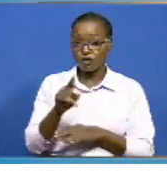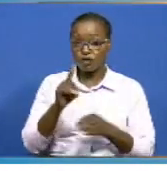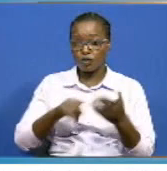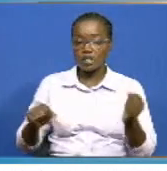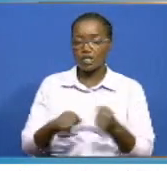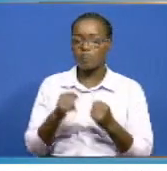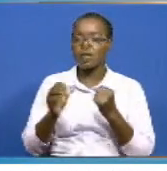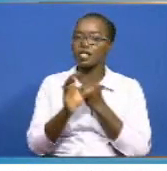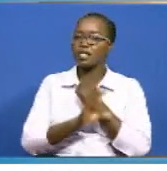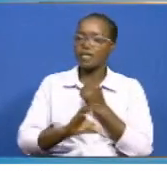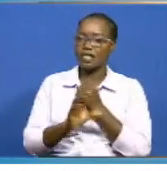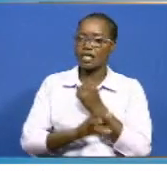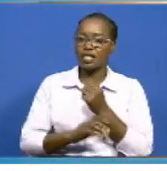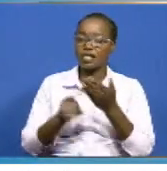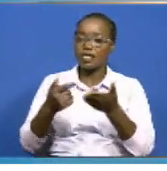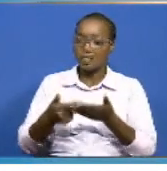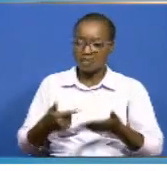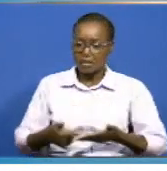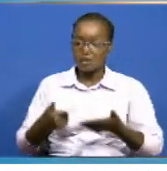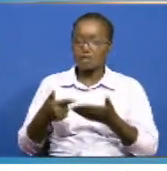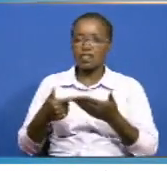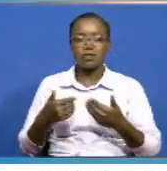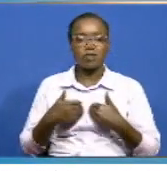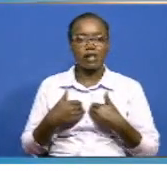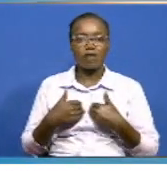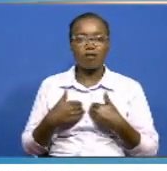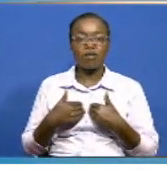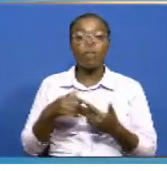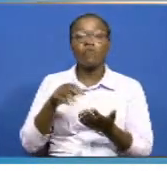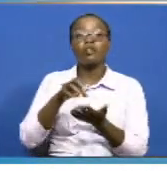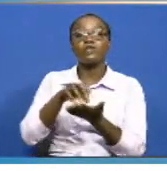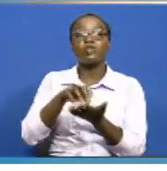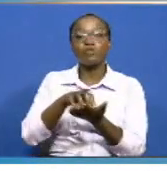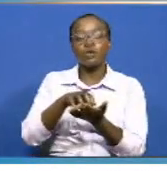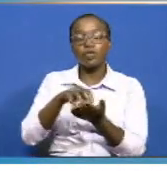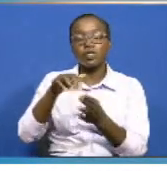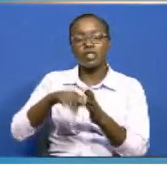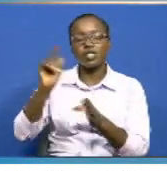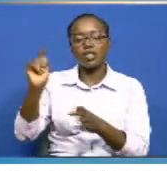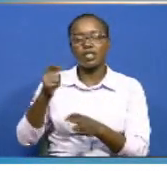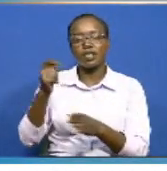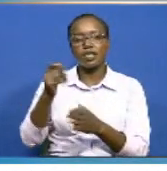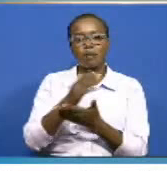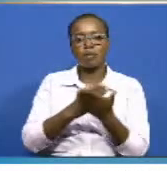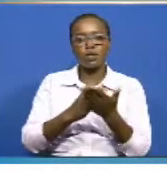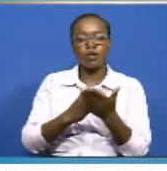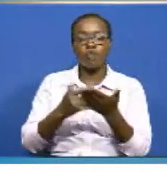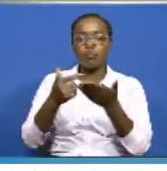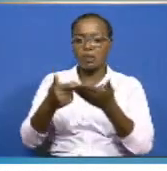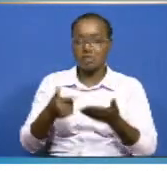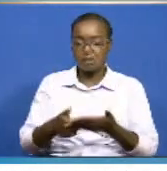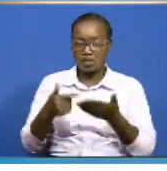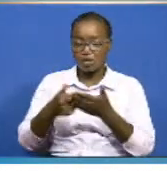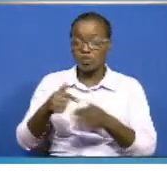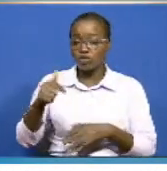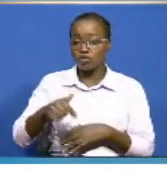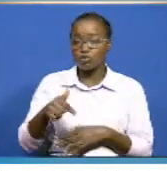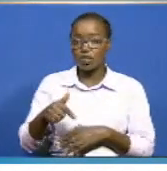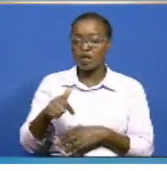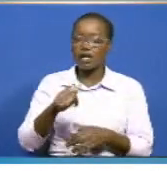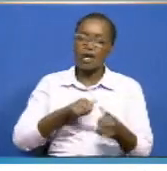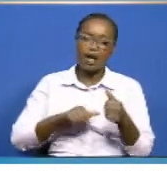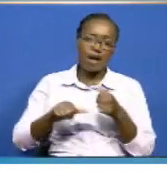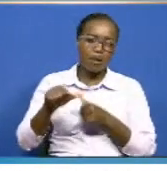mtazamaji, tutakuwa tunaandaa mjadala kujadili hali ilivyo humu nchini. Na baadhi yale masuala ambayo tutakuwa tunaangazia leo hii ni kuhusiana